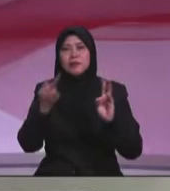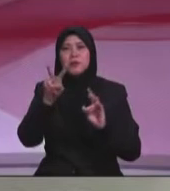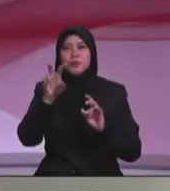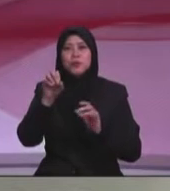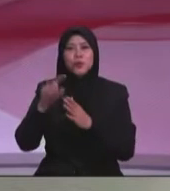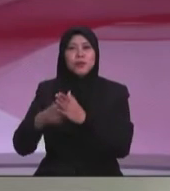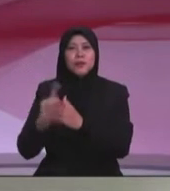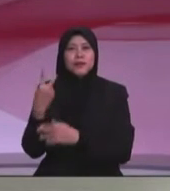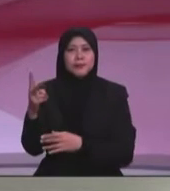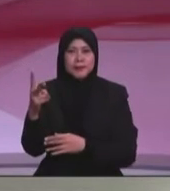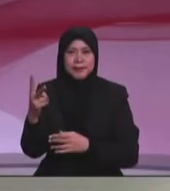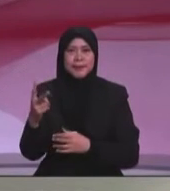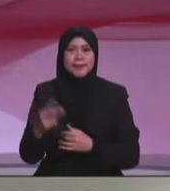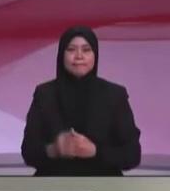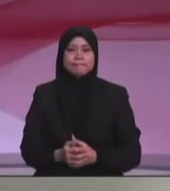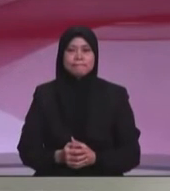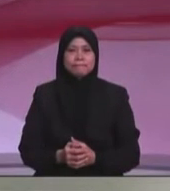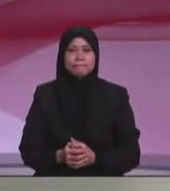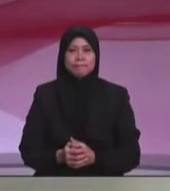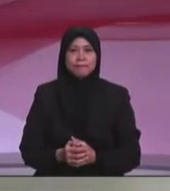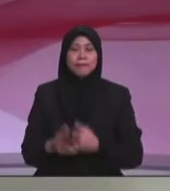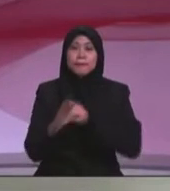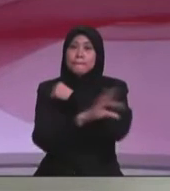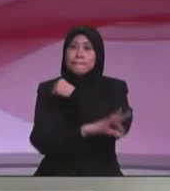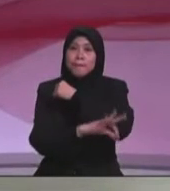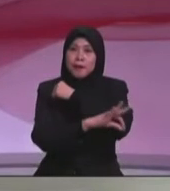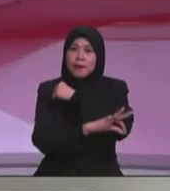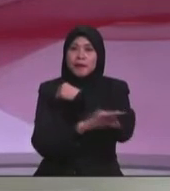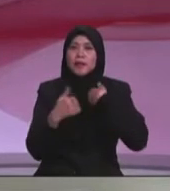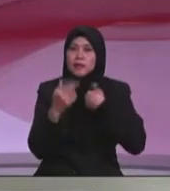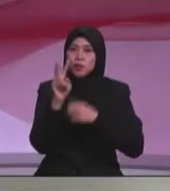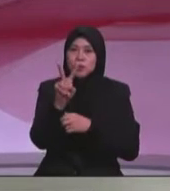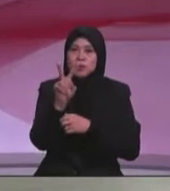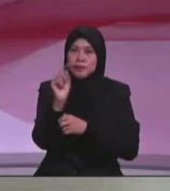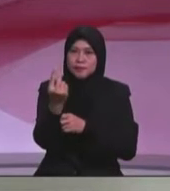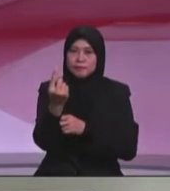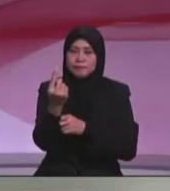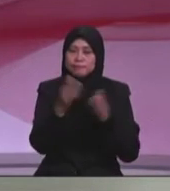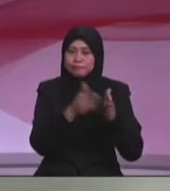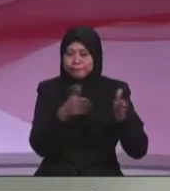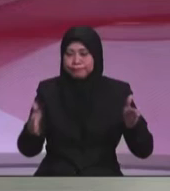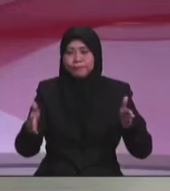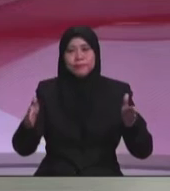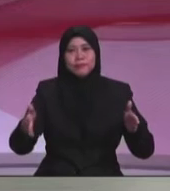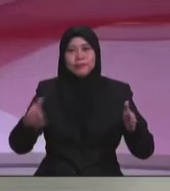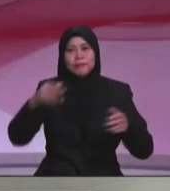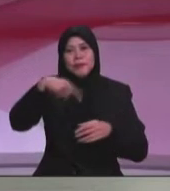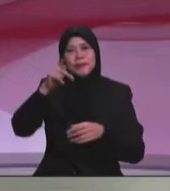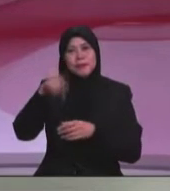20 Disember. Ya. Jadi Negeri Sembilan hanya dua saja daerah yang